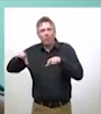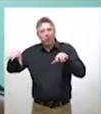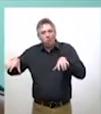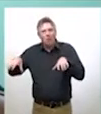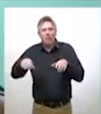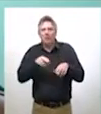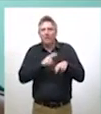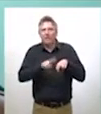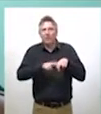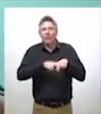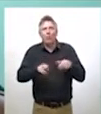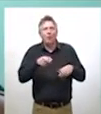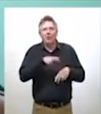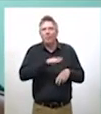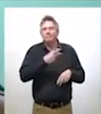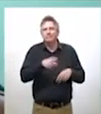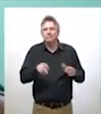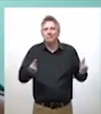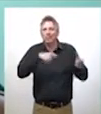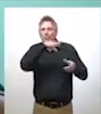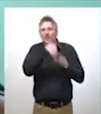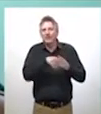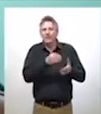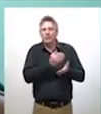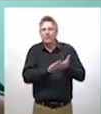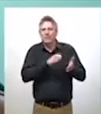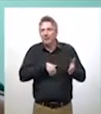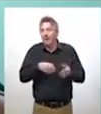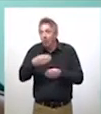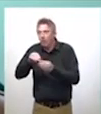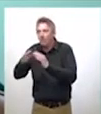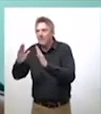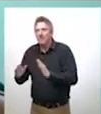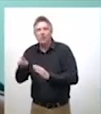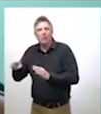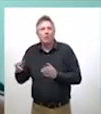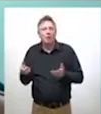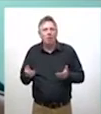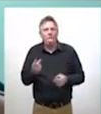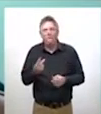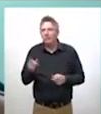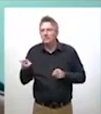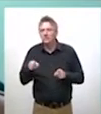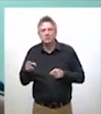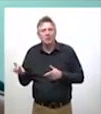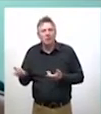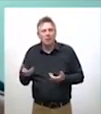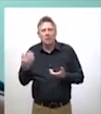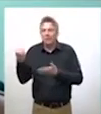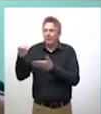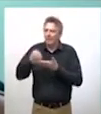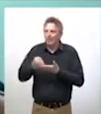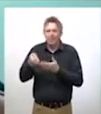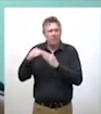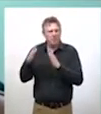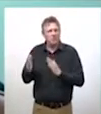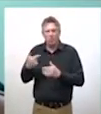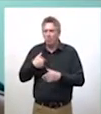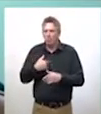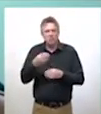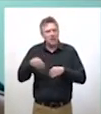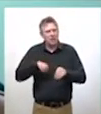voilà, là encore, on hérite de ça. Le directeur étant parti, nous avons décidé de remettre en vente